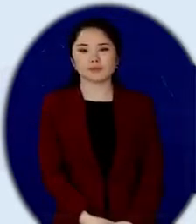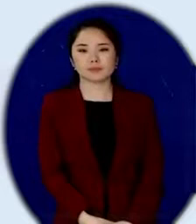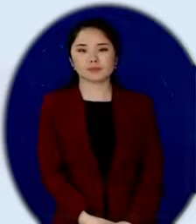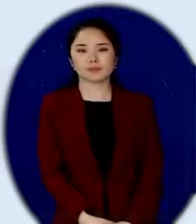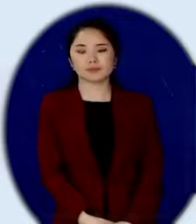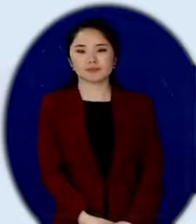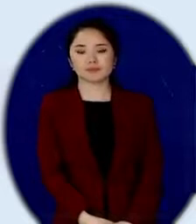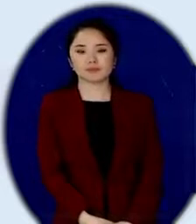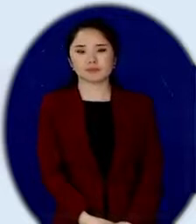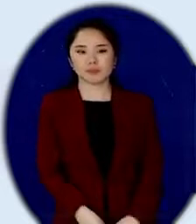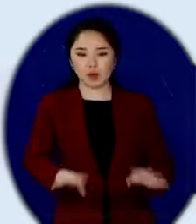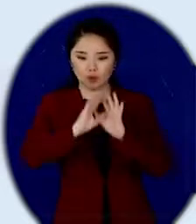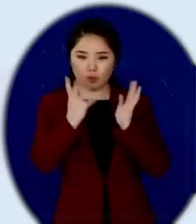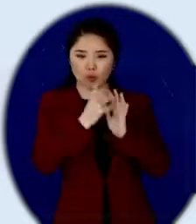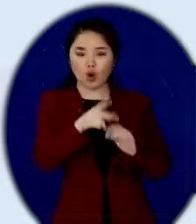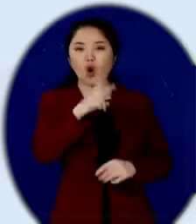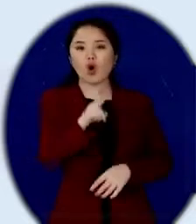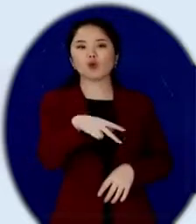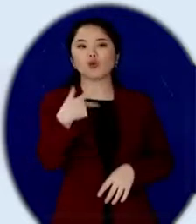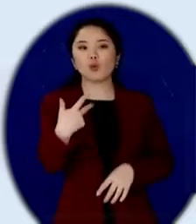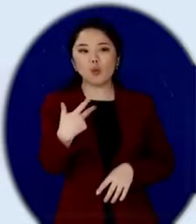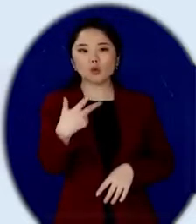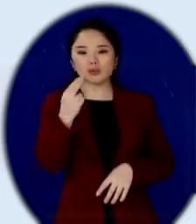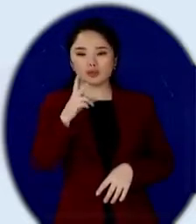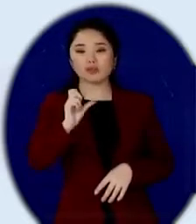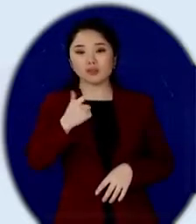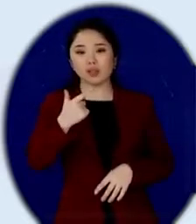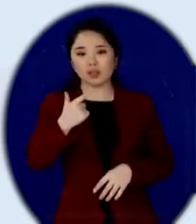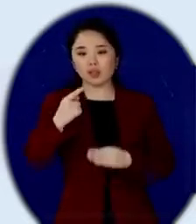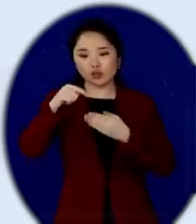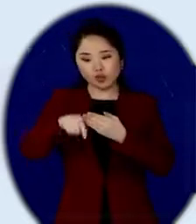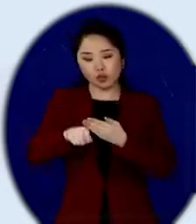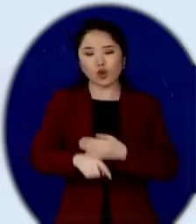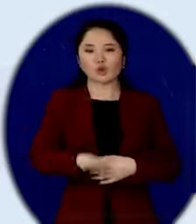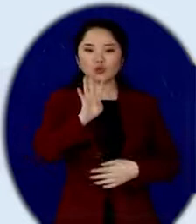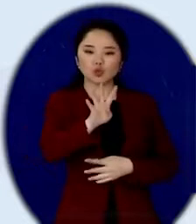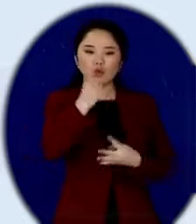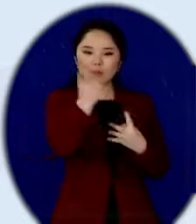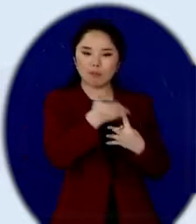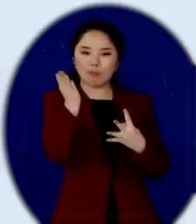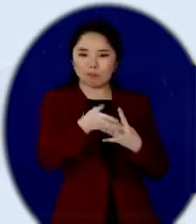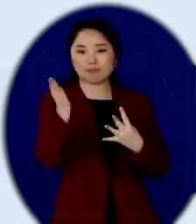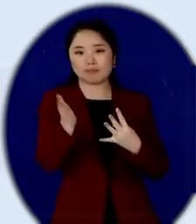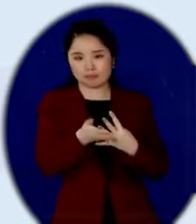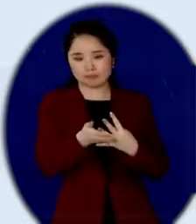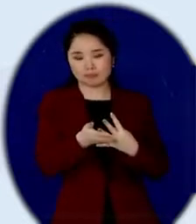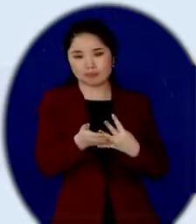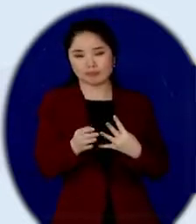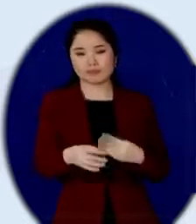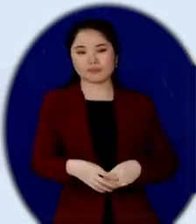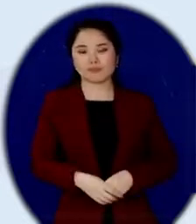За, нийт 23 цэцэг байгаа. Түүнийг 4 багц болгож хуваасан.